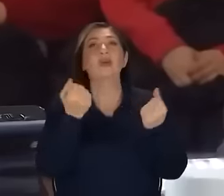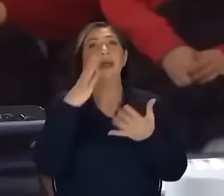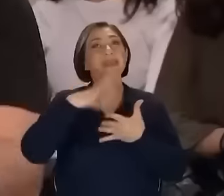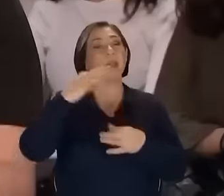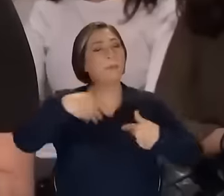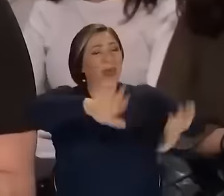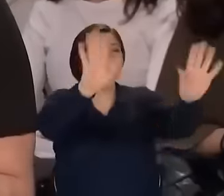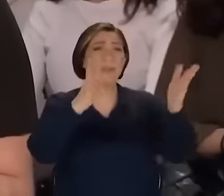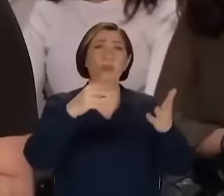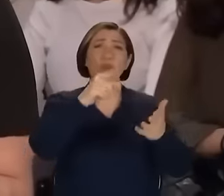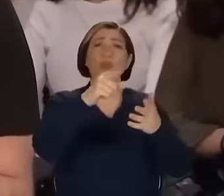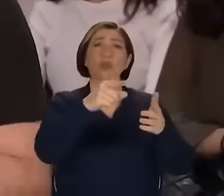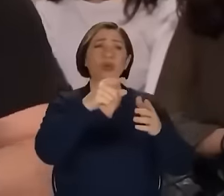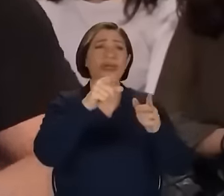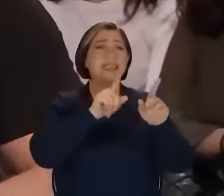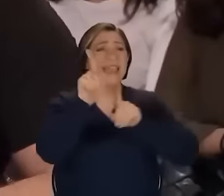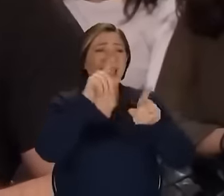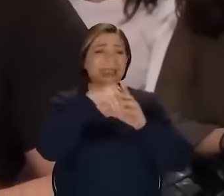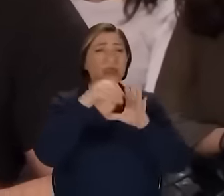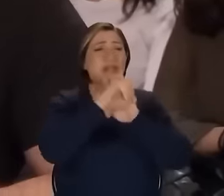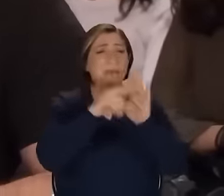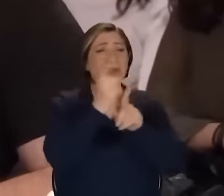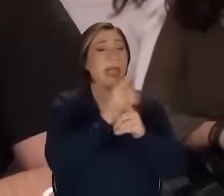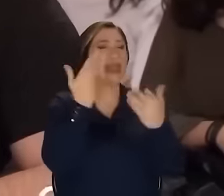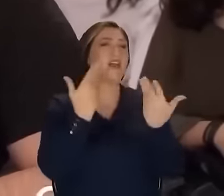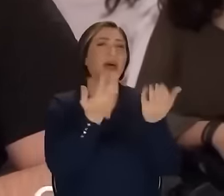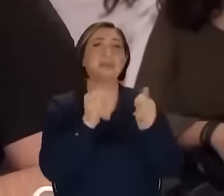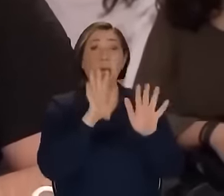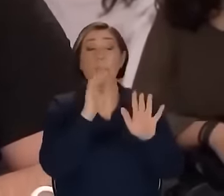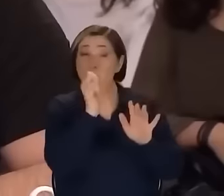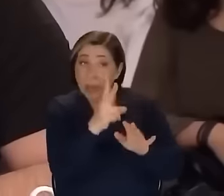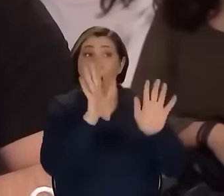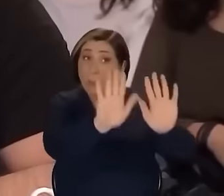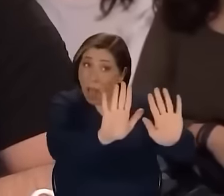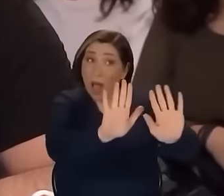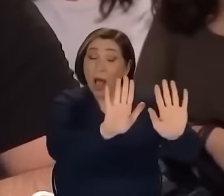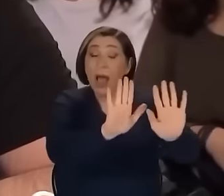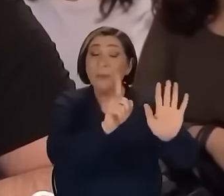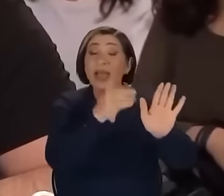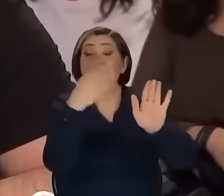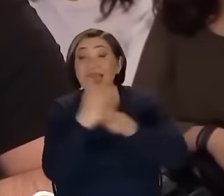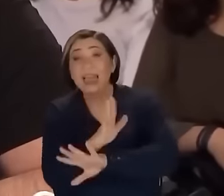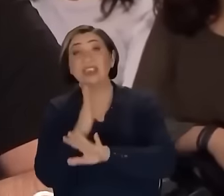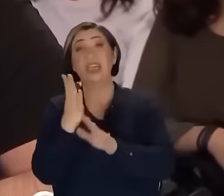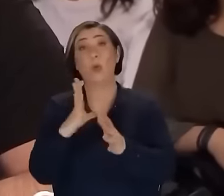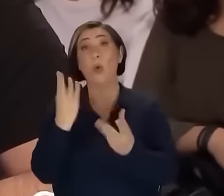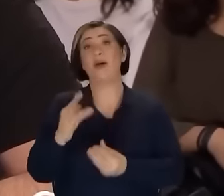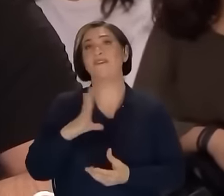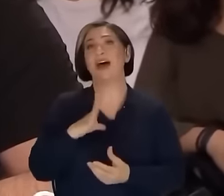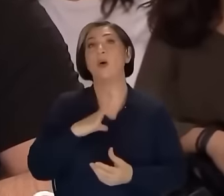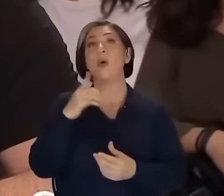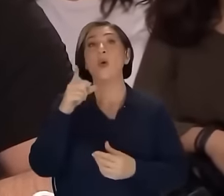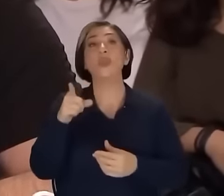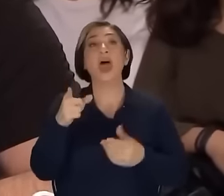insanlar. Bırakalım da bu medyalarda bir keyif bulsunlar. Buna okeyim ama bir yandan da insanların gerçek versiyonları var.